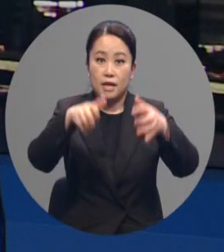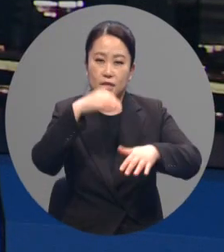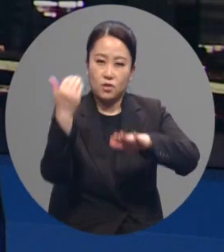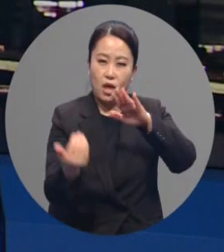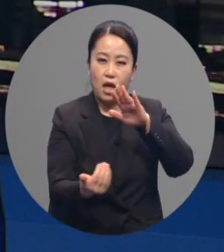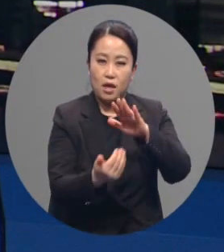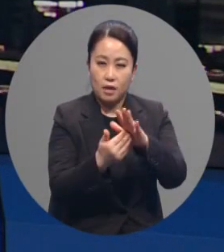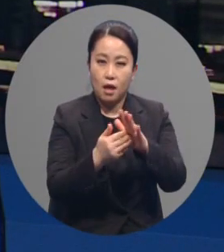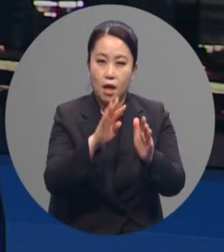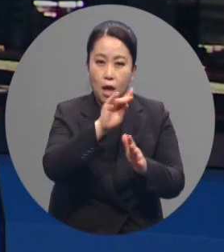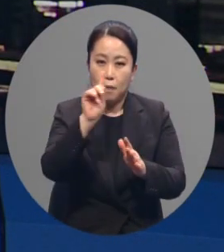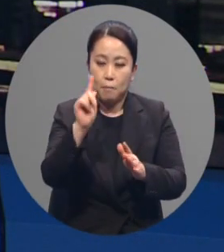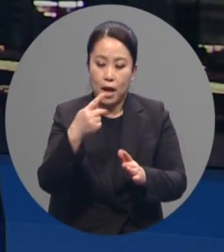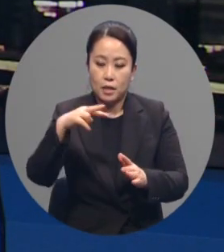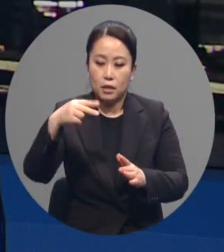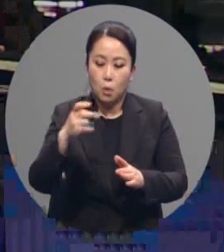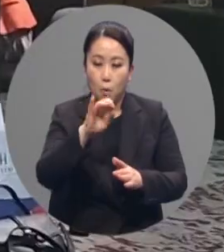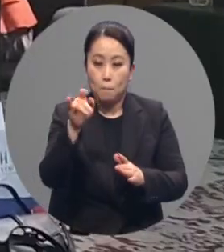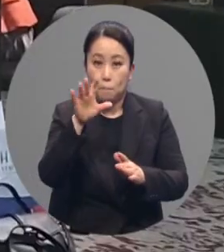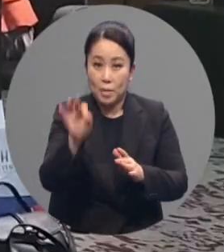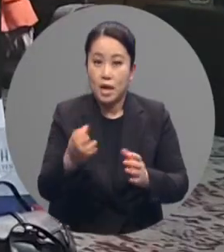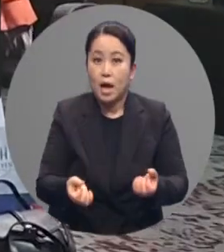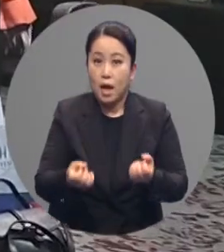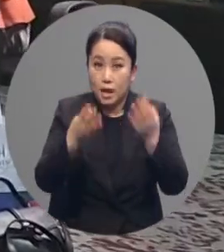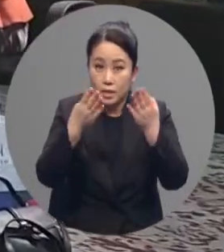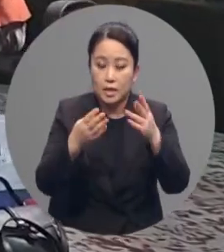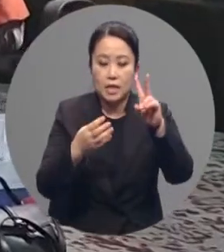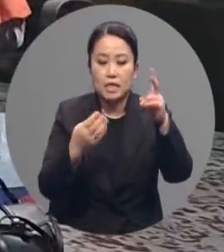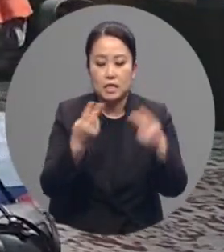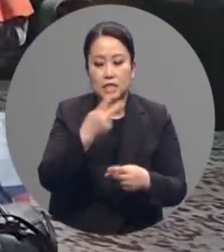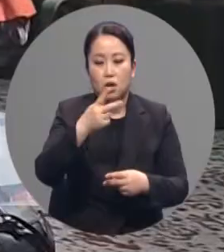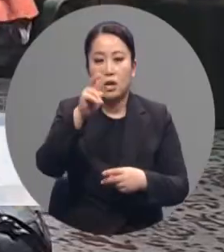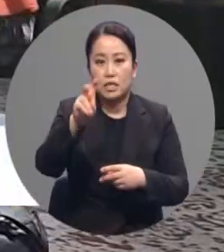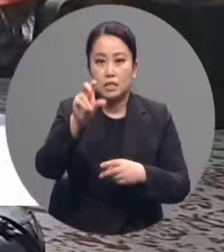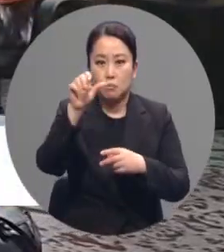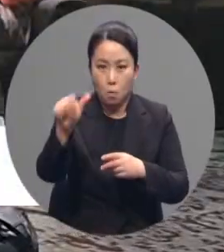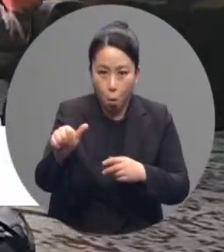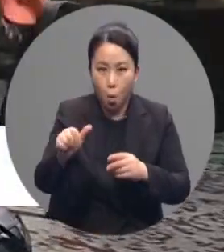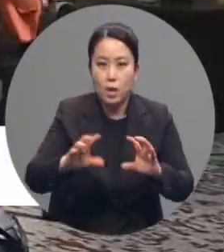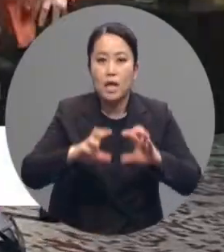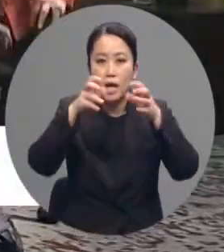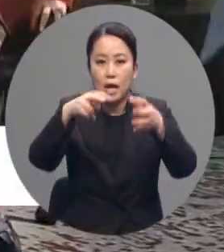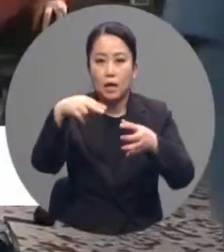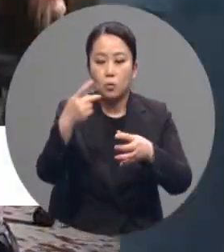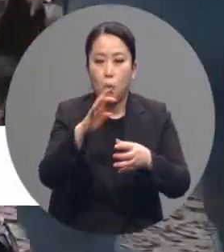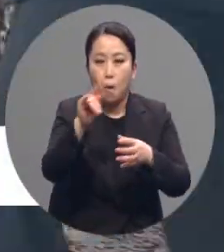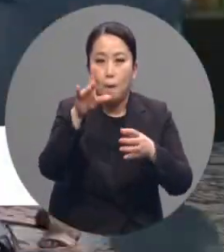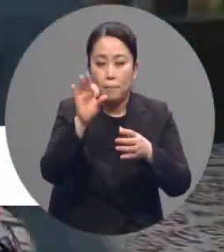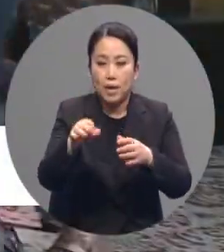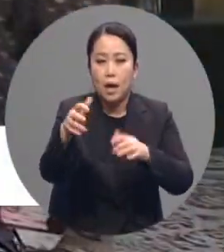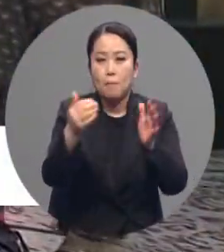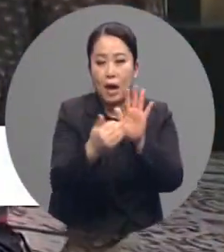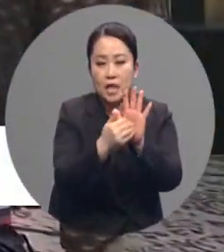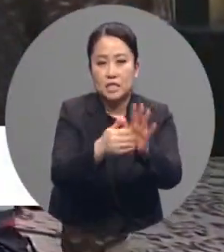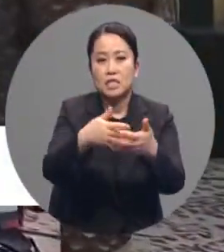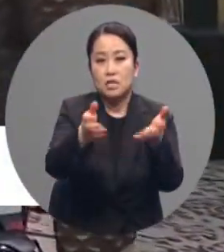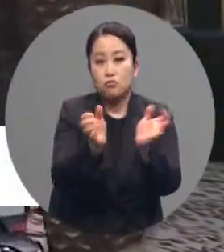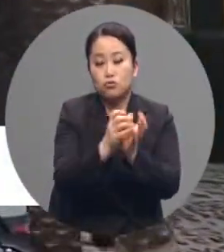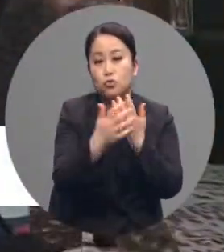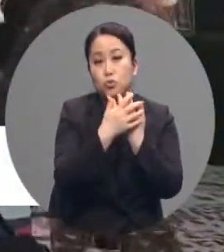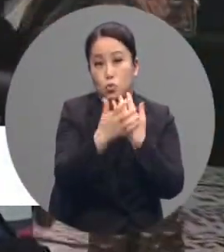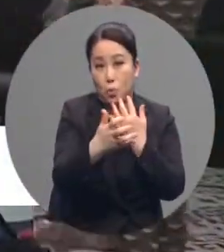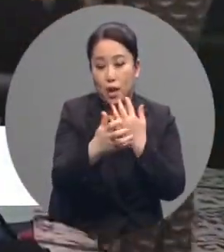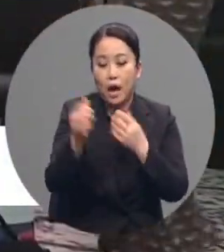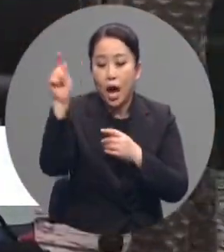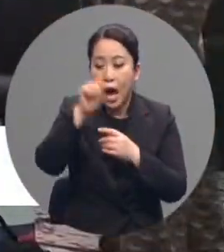세계 최대 반도핑 행사인 2025년 세계 도핑 방지기구 총회가 아시아에서 처음으로